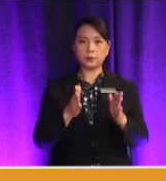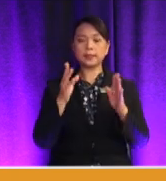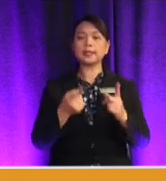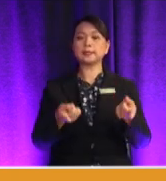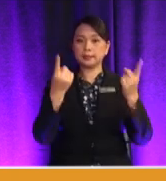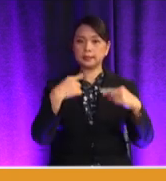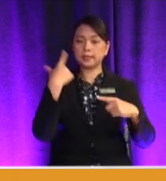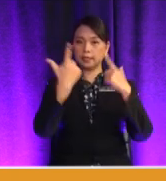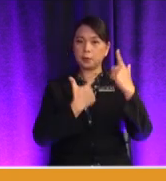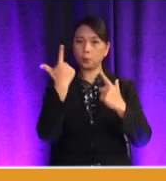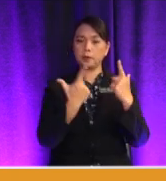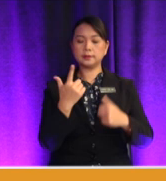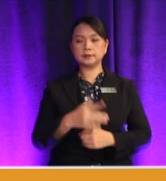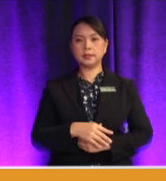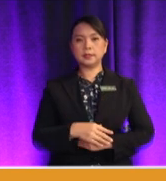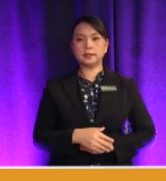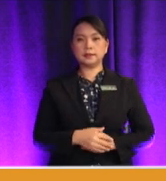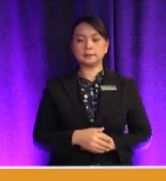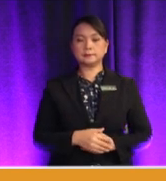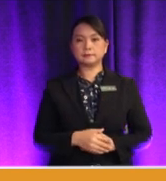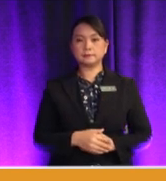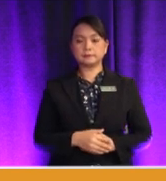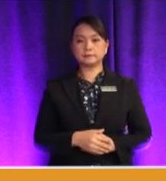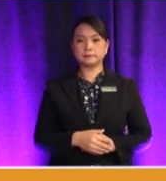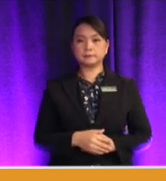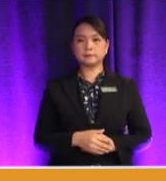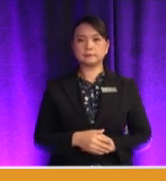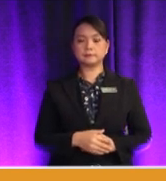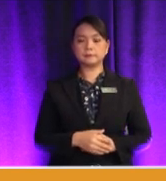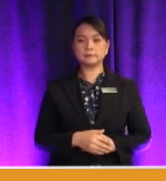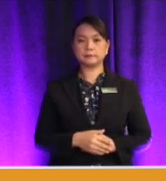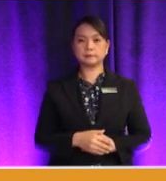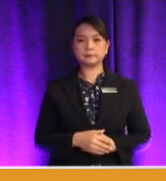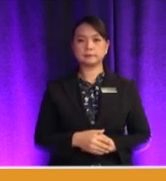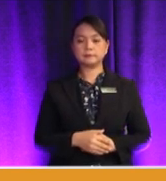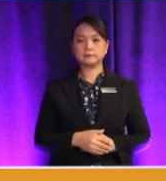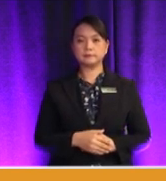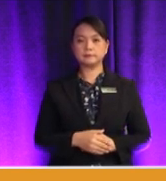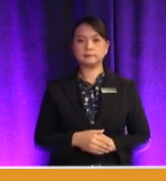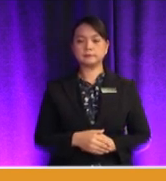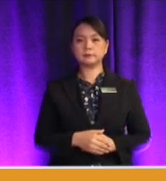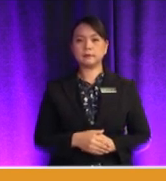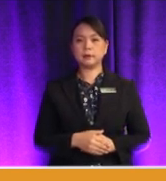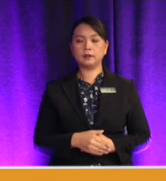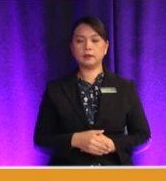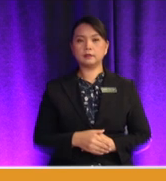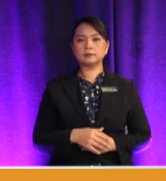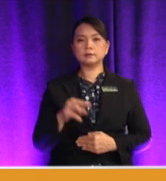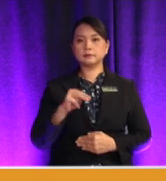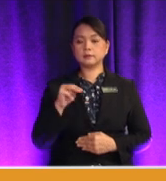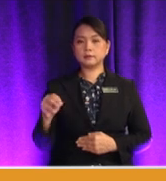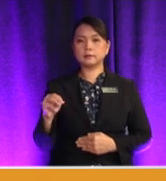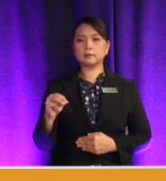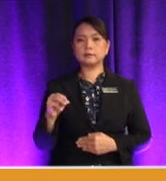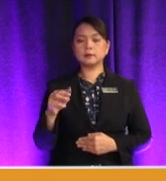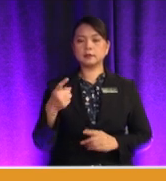Malaysia yang terdapat di dalam program tersebut. Okey. Okey. Jadi murid-murid daripada hasil temuramah itu kita